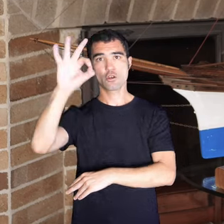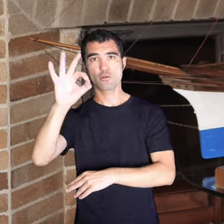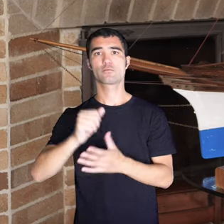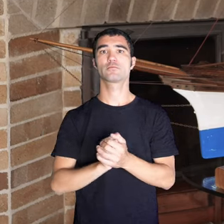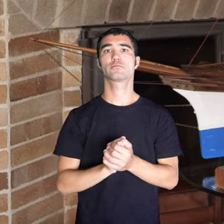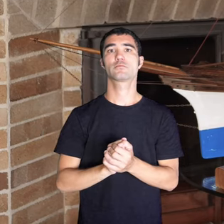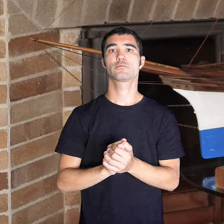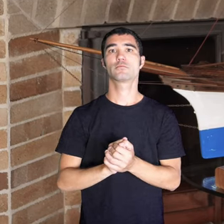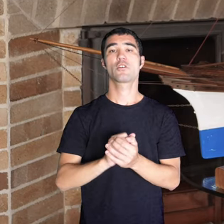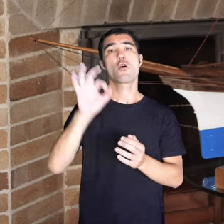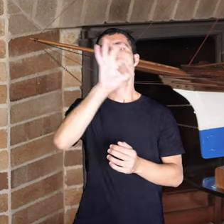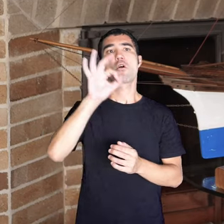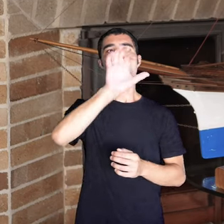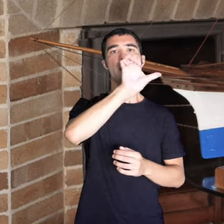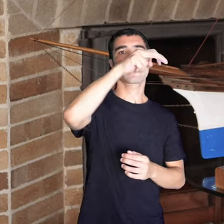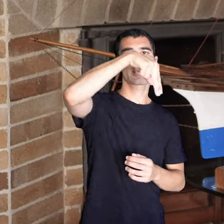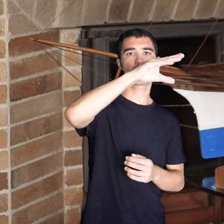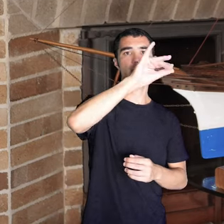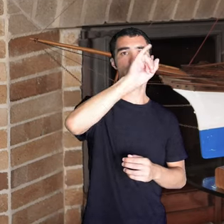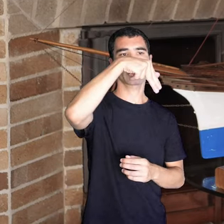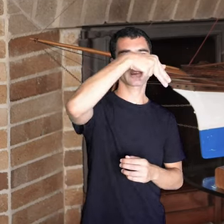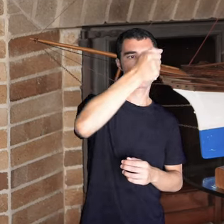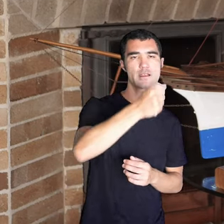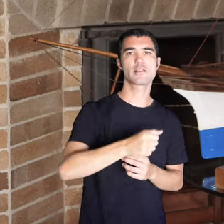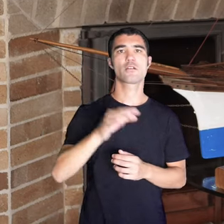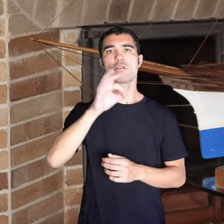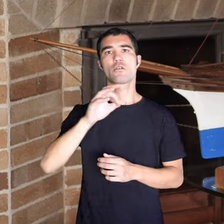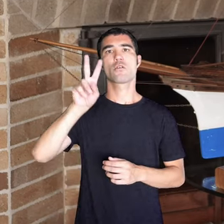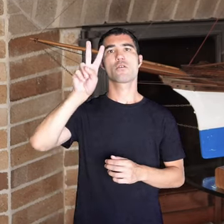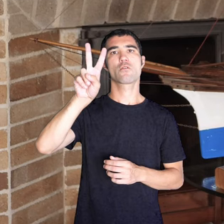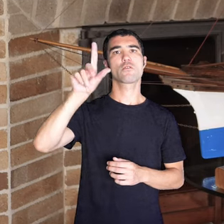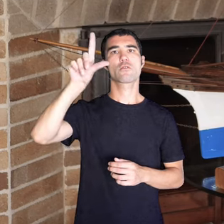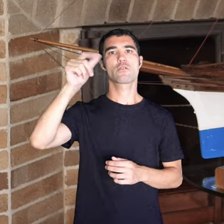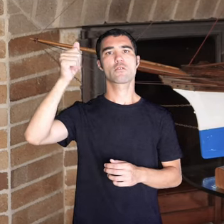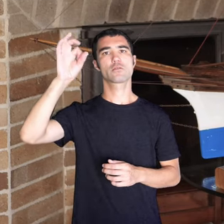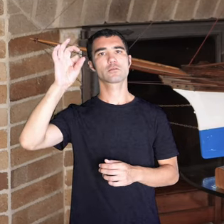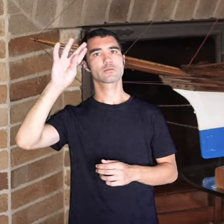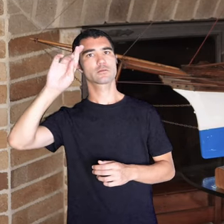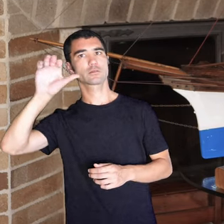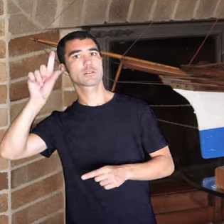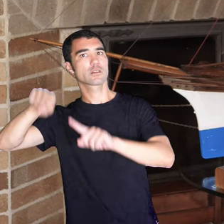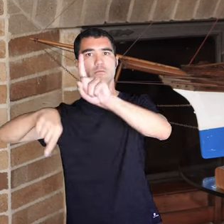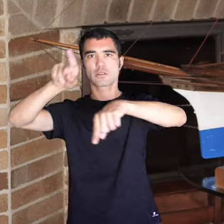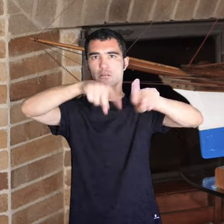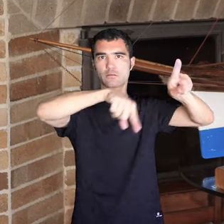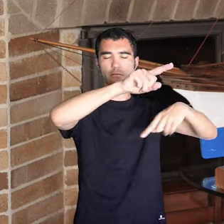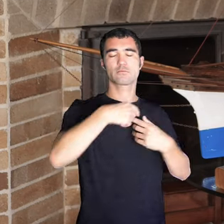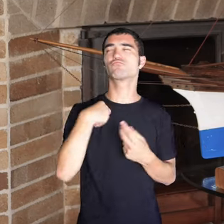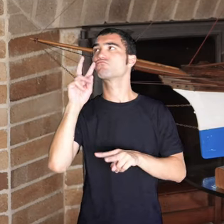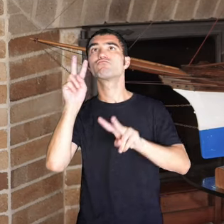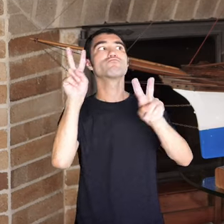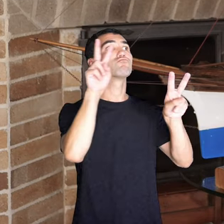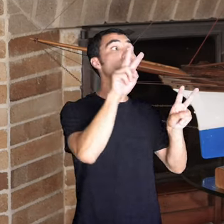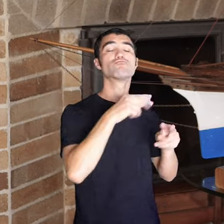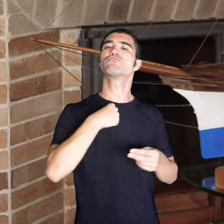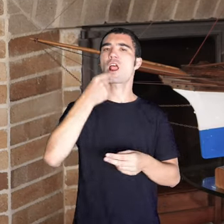molt, o d'usina o d'uastre, segons quines ocasions. I una